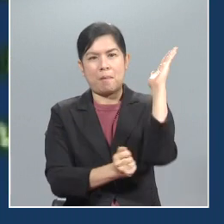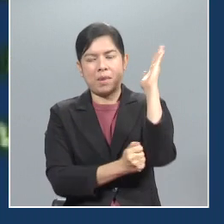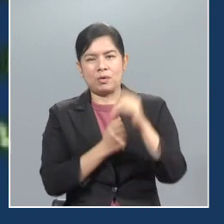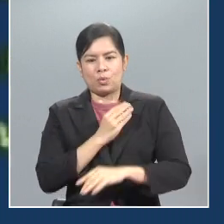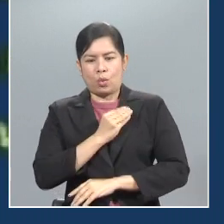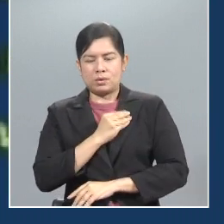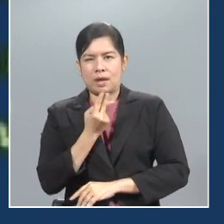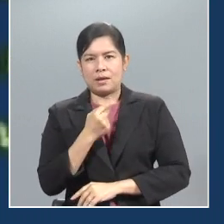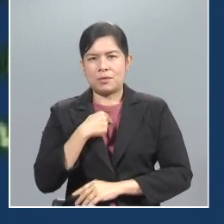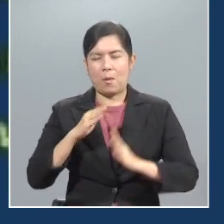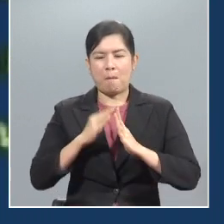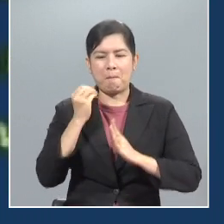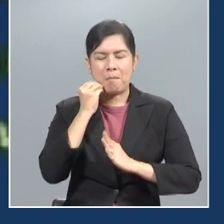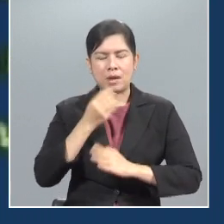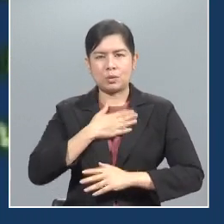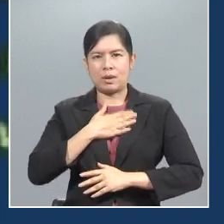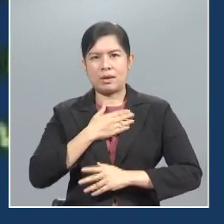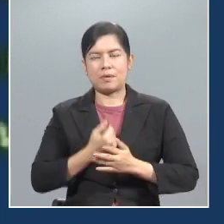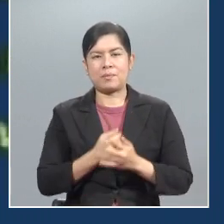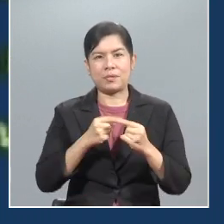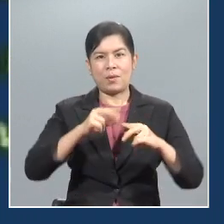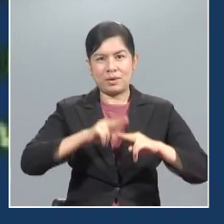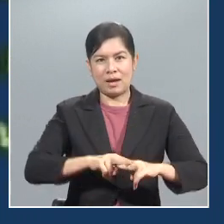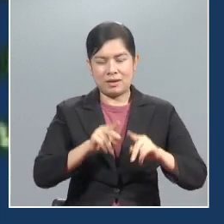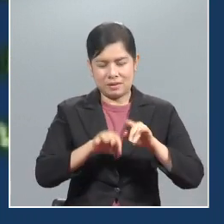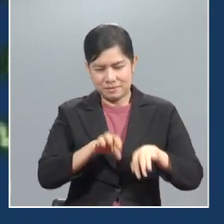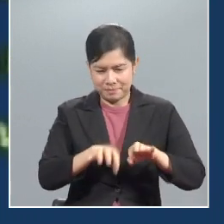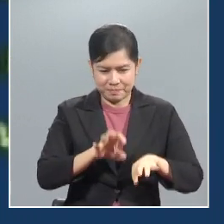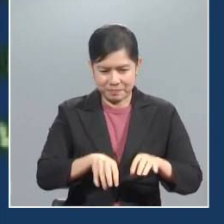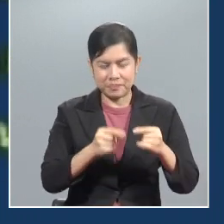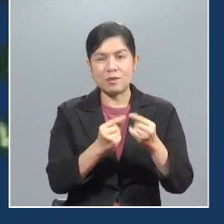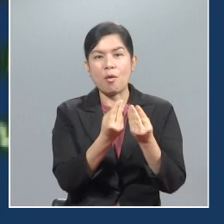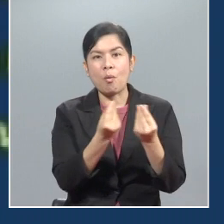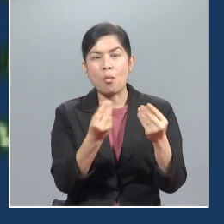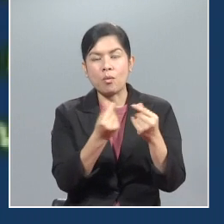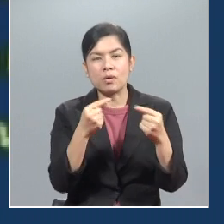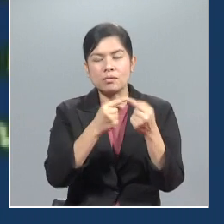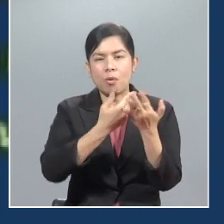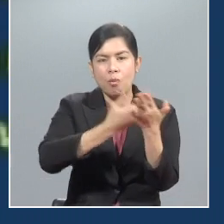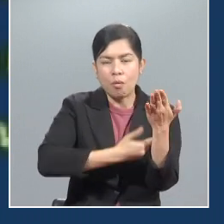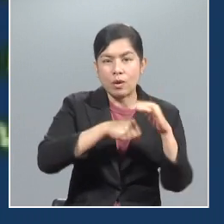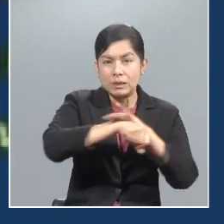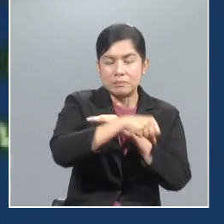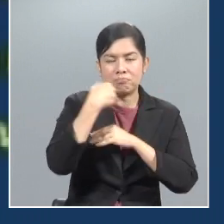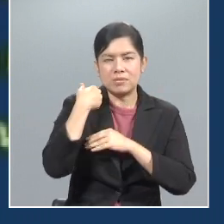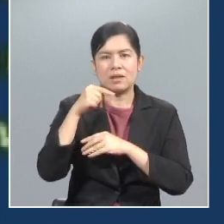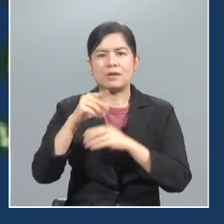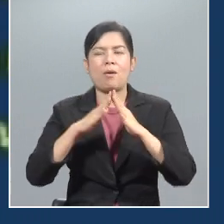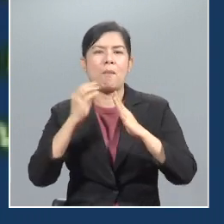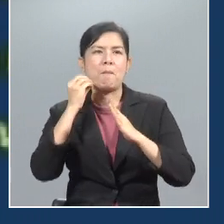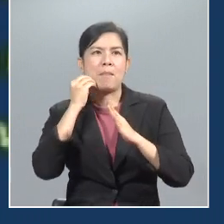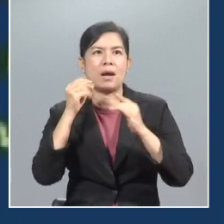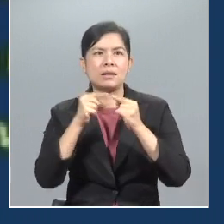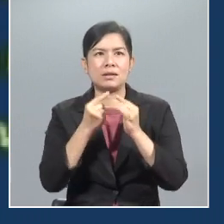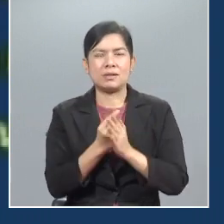นี่เดืดรอนถกำนนเลยนั่งกี่หวยบ้านพ่อกำนันปากน้ำปลานนี่นะอืม